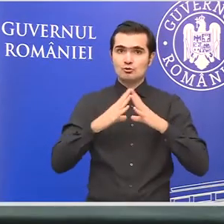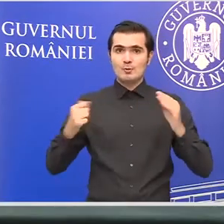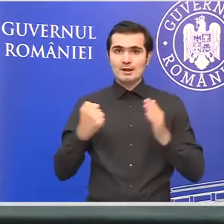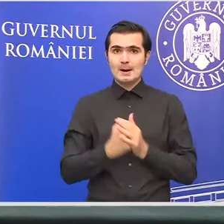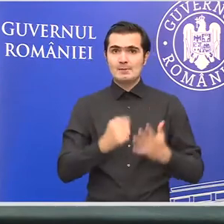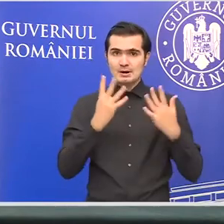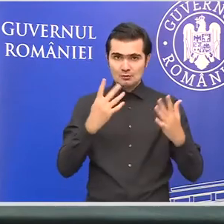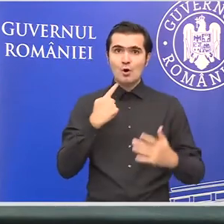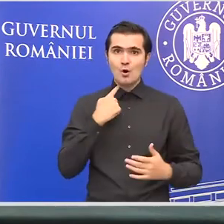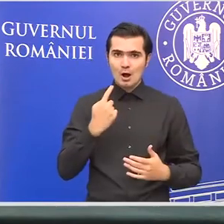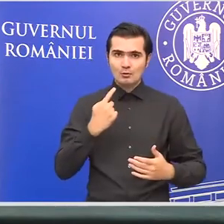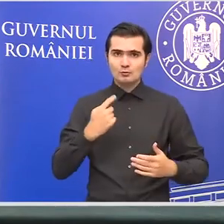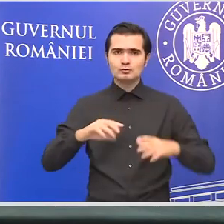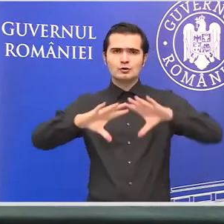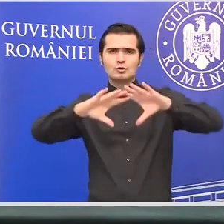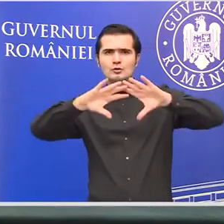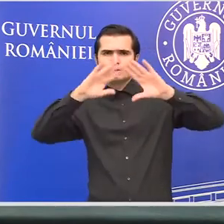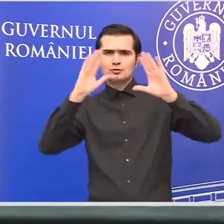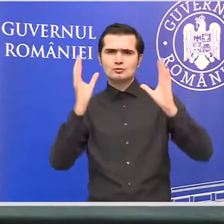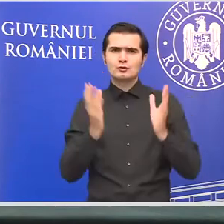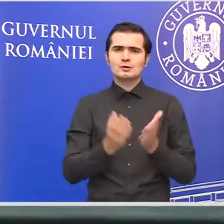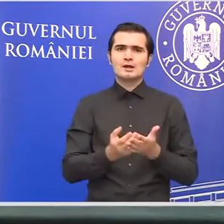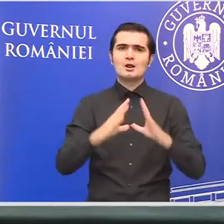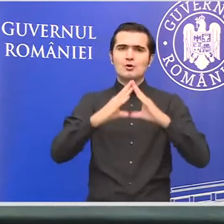9 august au fost recepționate